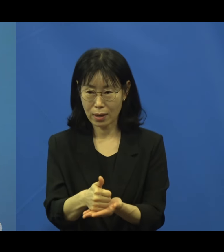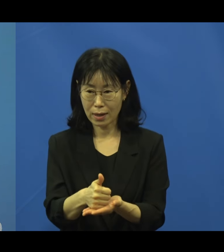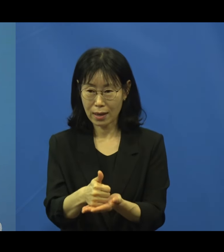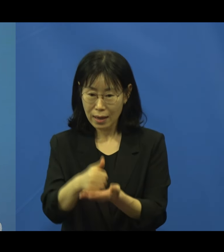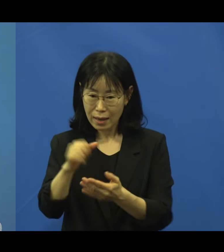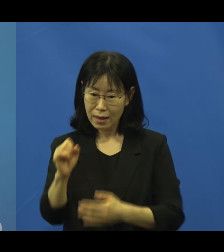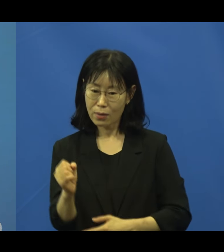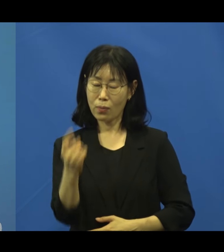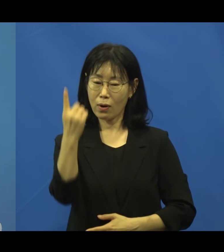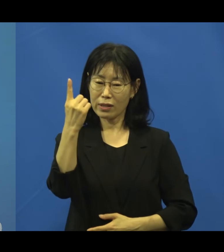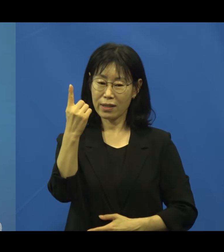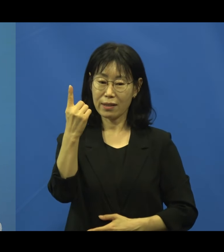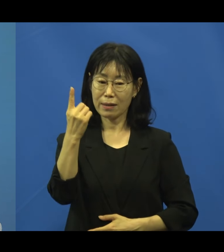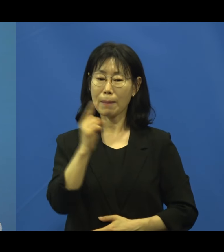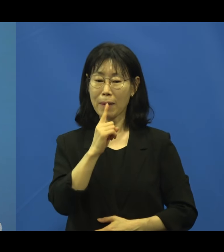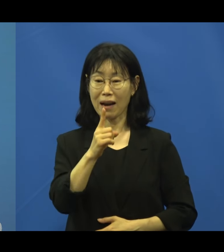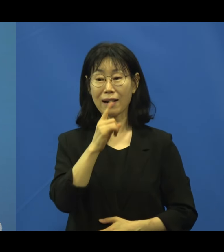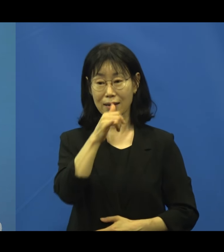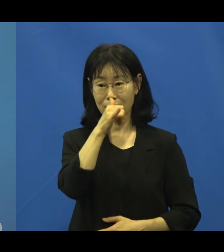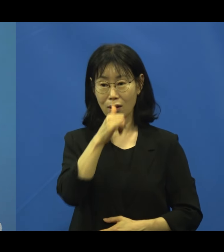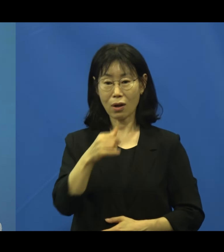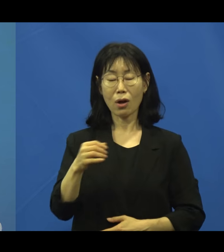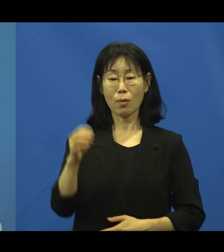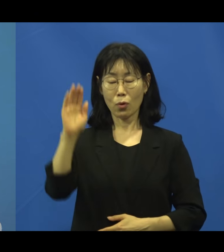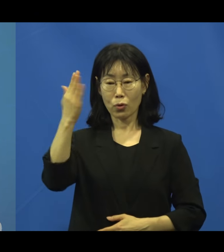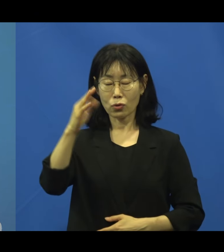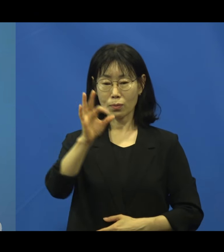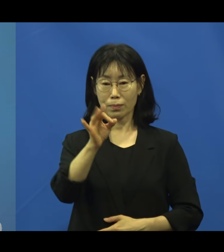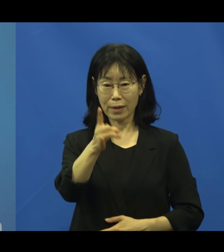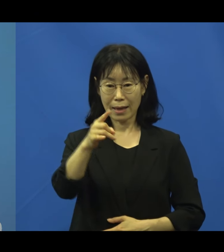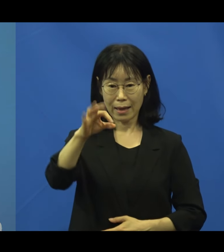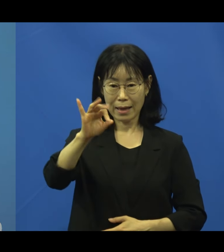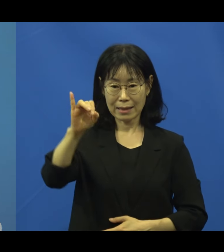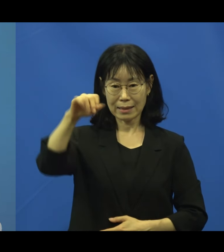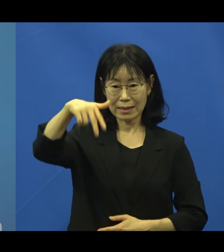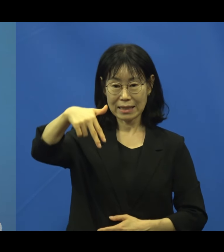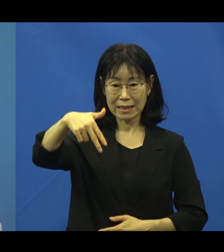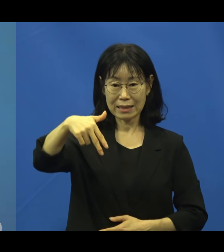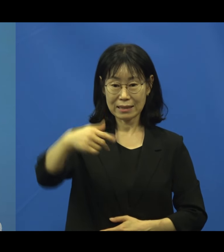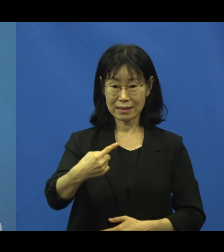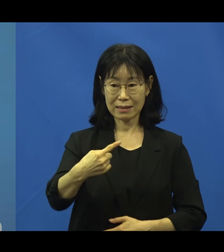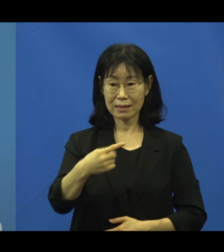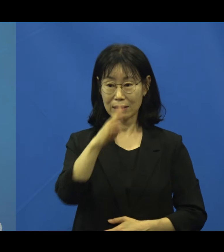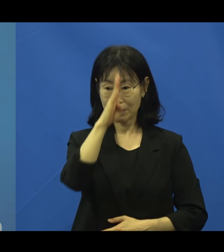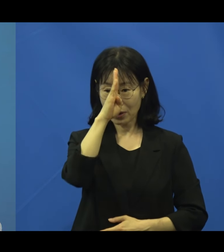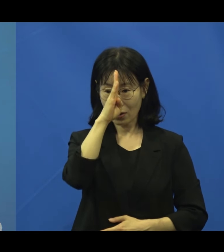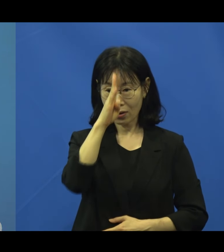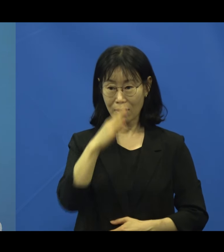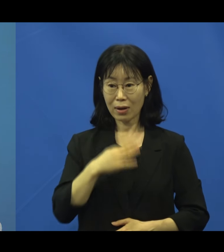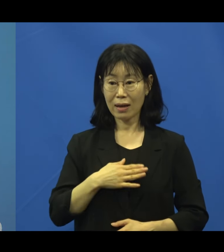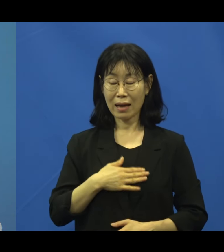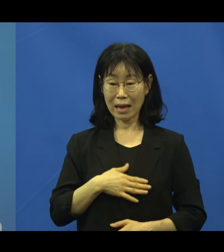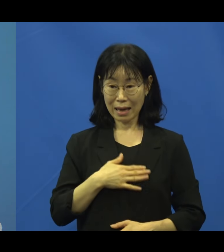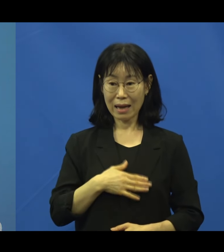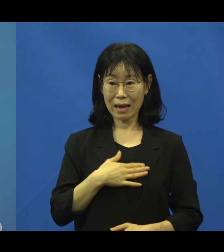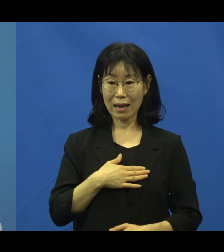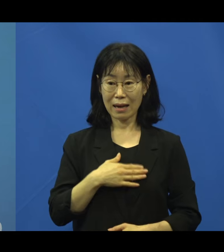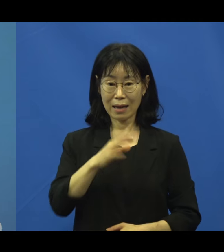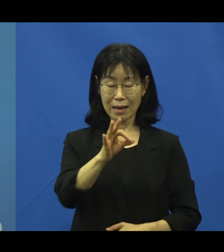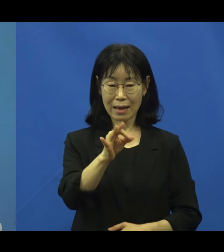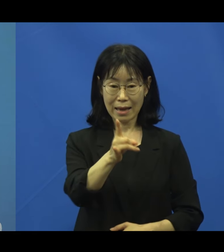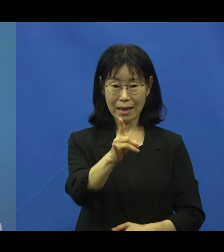거예요. 요즘은 여러분 에이즈 같은 게 그렇죠. 에이즈, 현대의학이 요즘 많이 잡기는 했지만 에이즈에 걸리면